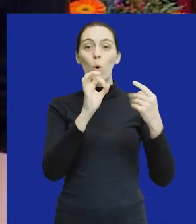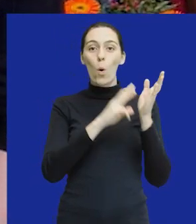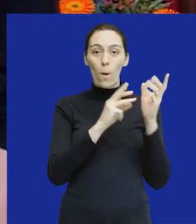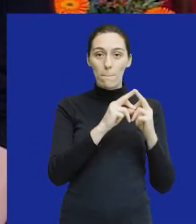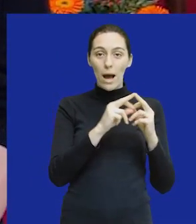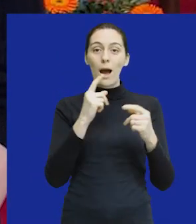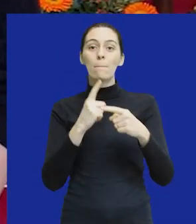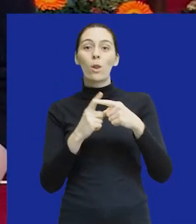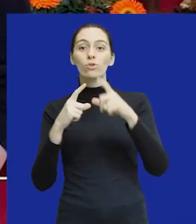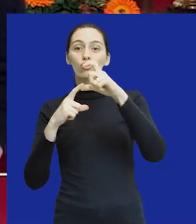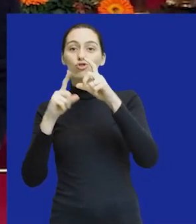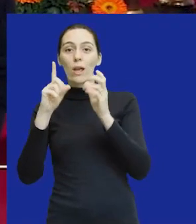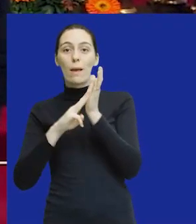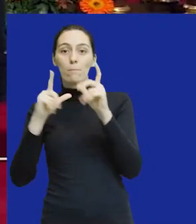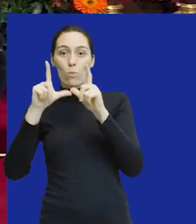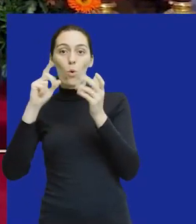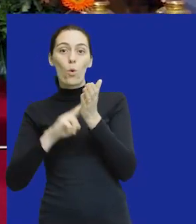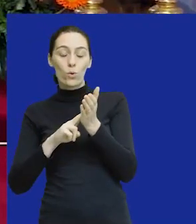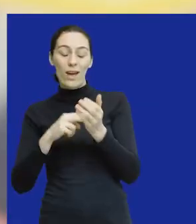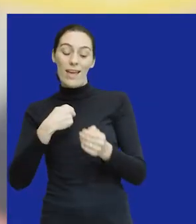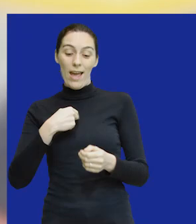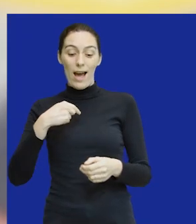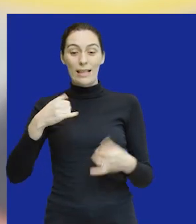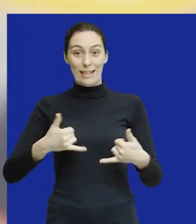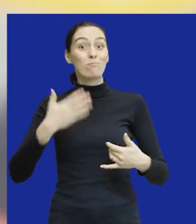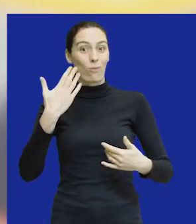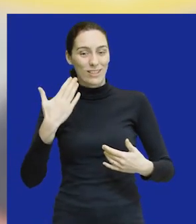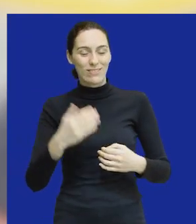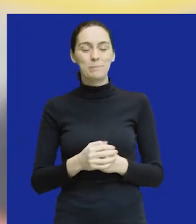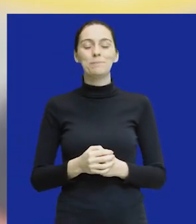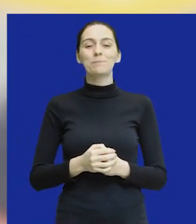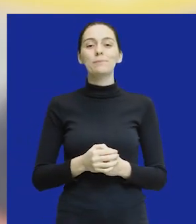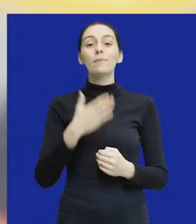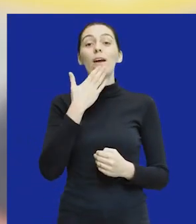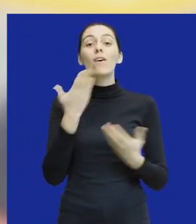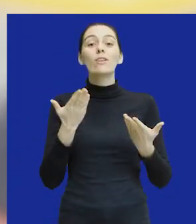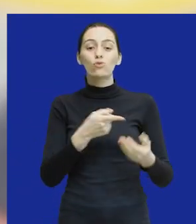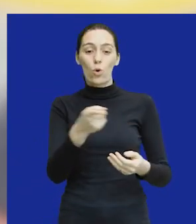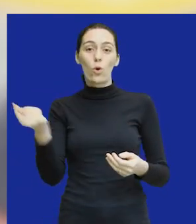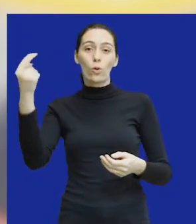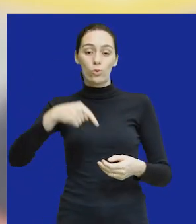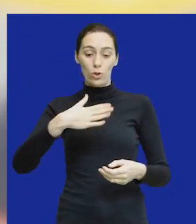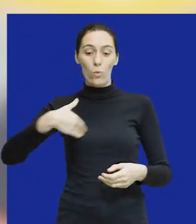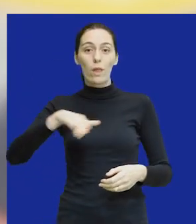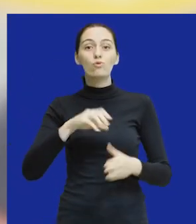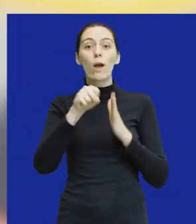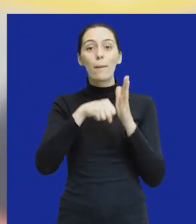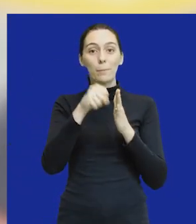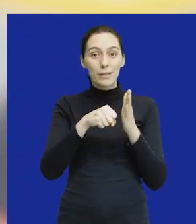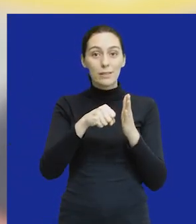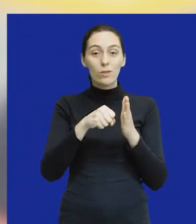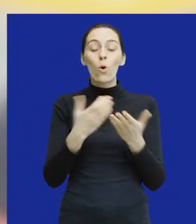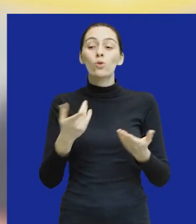putem pozdravljam. Evo, hvala što ste došli u našu emisiju, evo što želite, evo, podijeliti s nama,